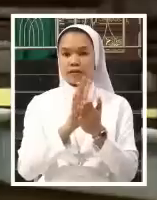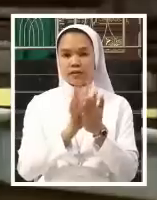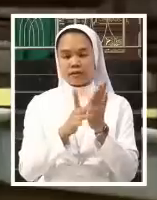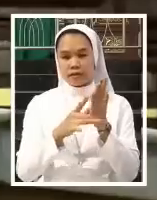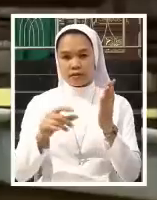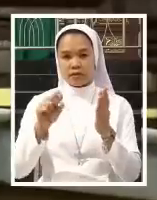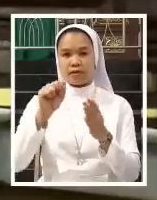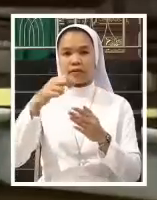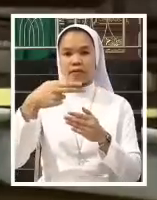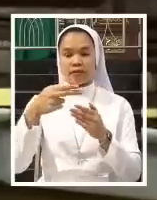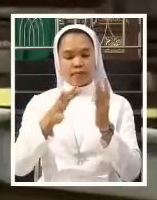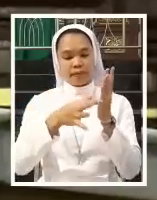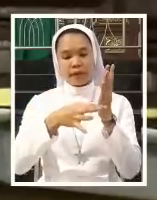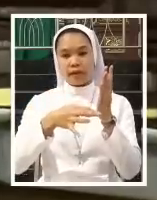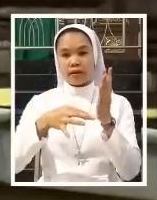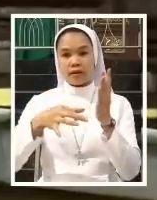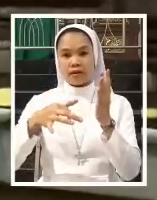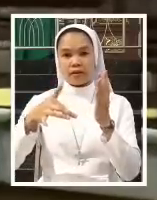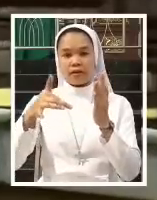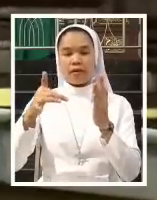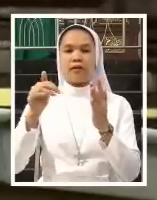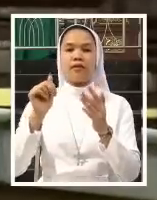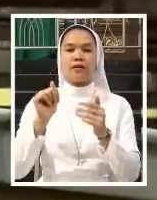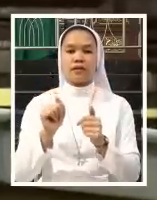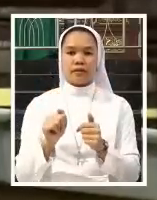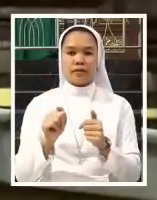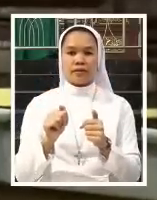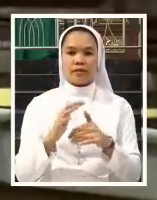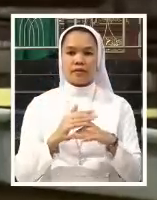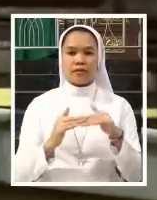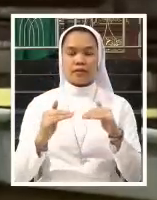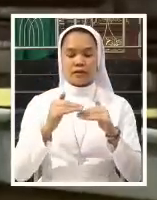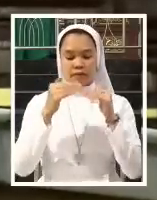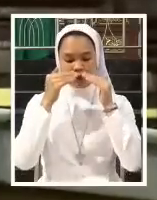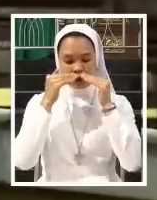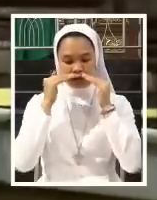Nin lana nin kayagayahan imbes pagmundo.